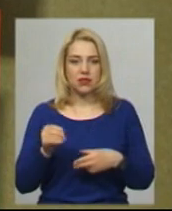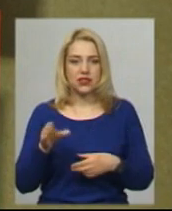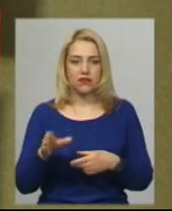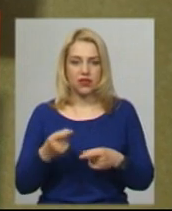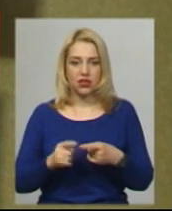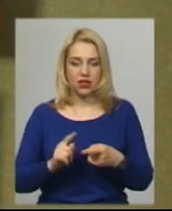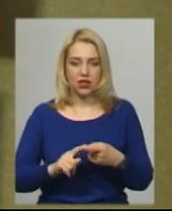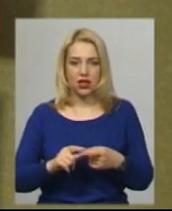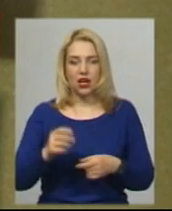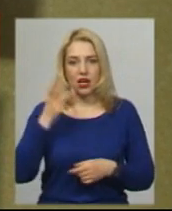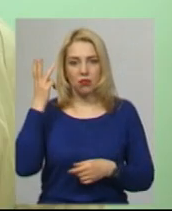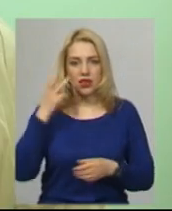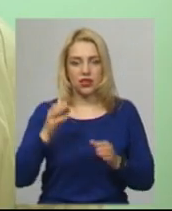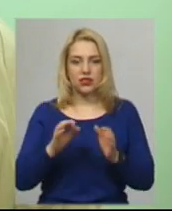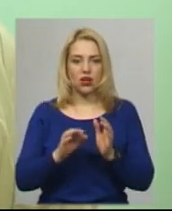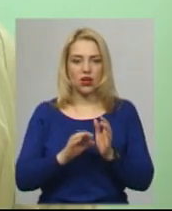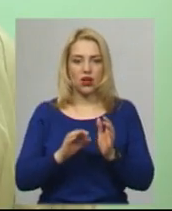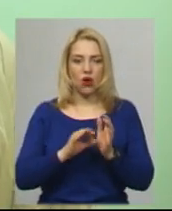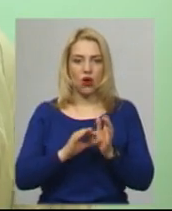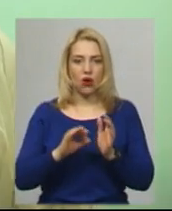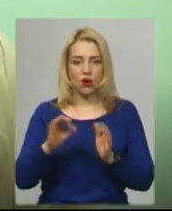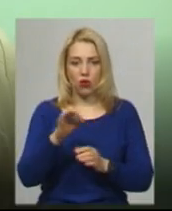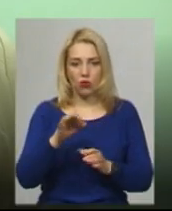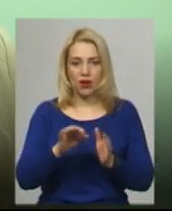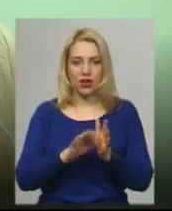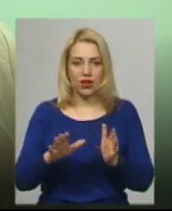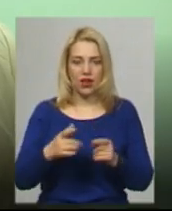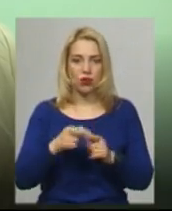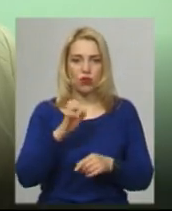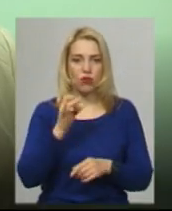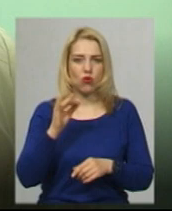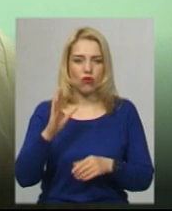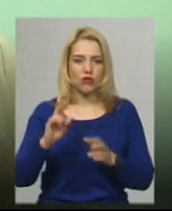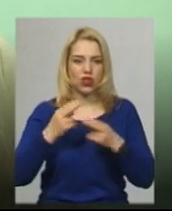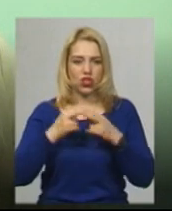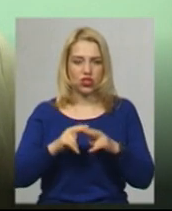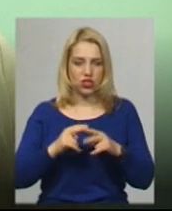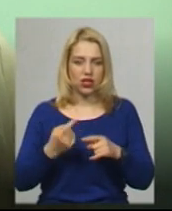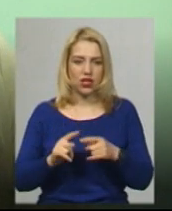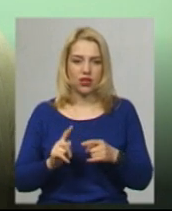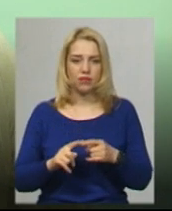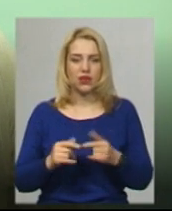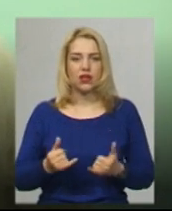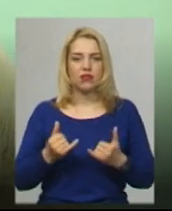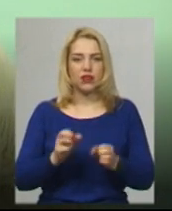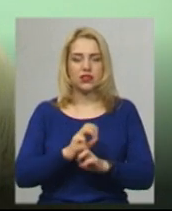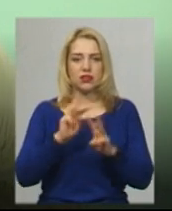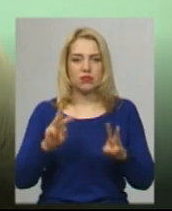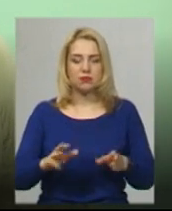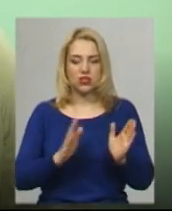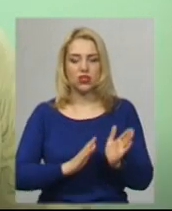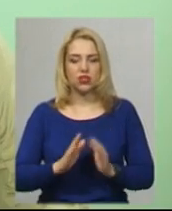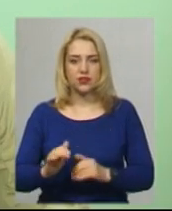АТ Хмельницького обленерго Олег Буров. Обленерго відноситься до об'єктів критичної інфраструктури для забезпечення сталої